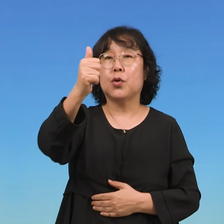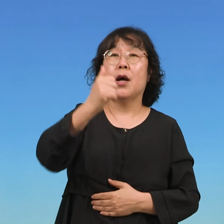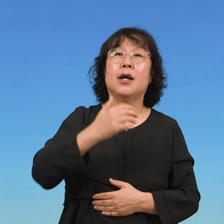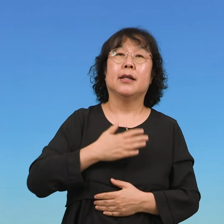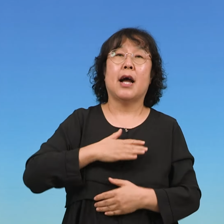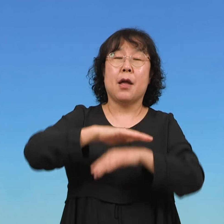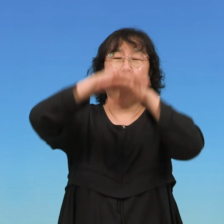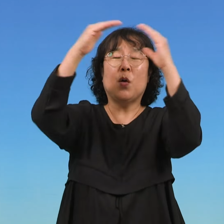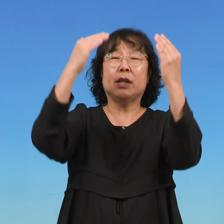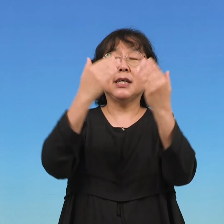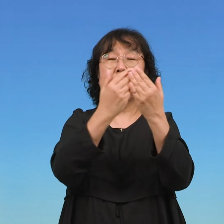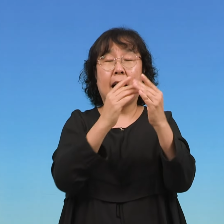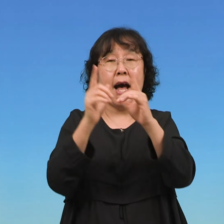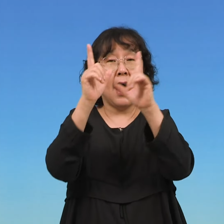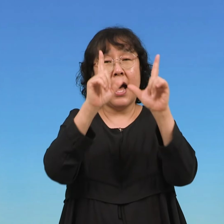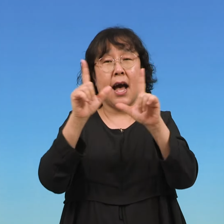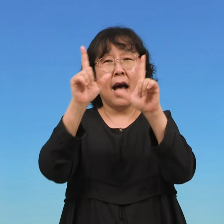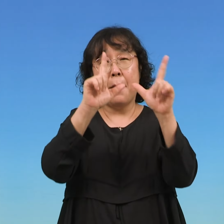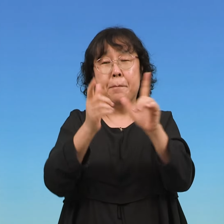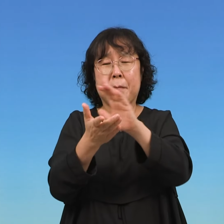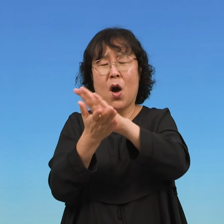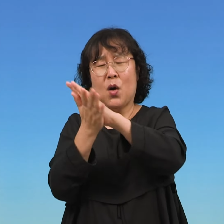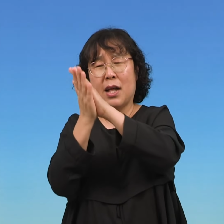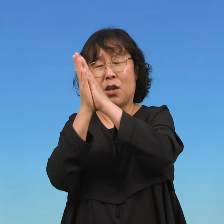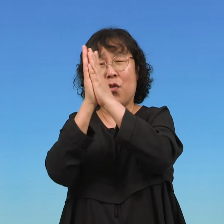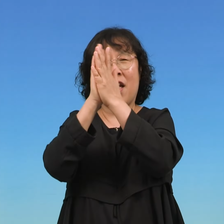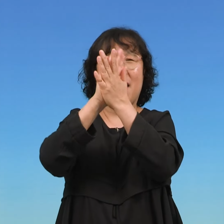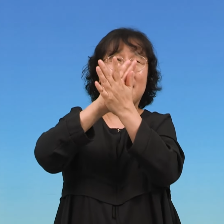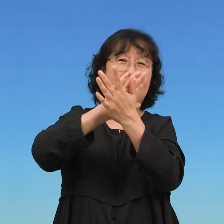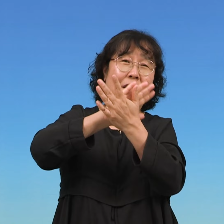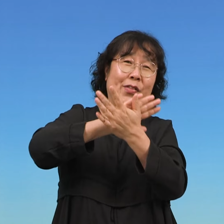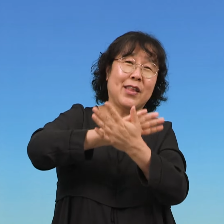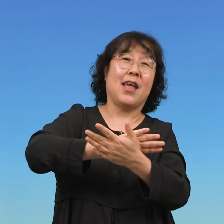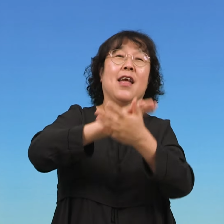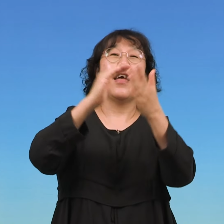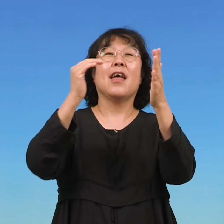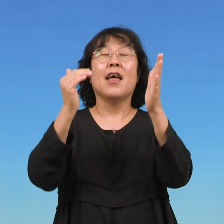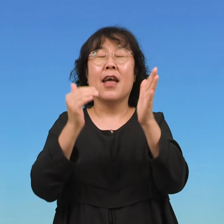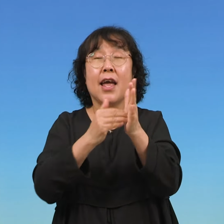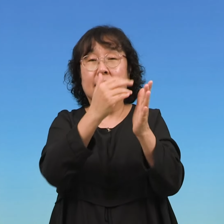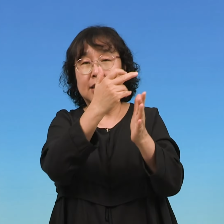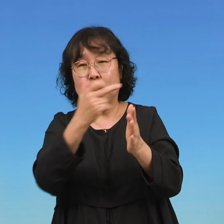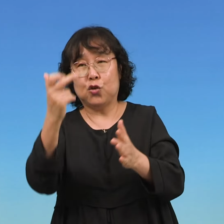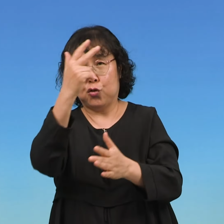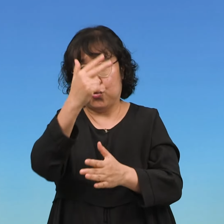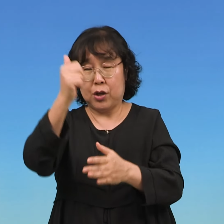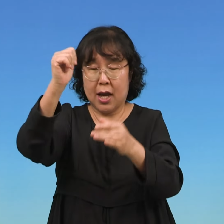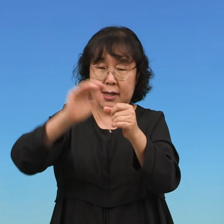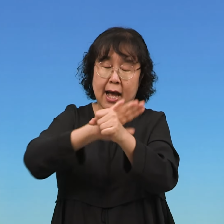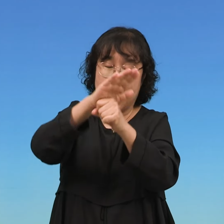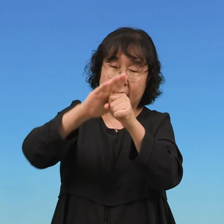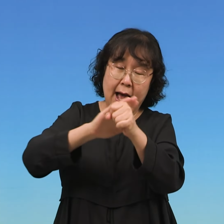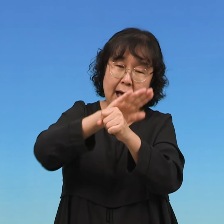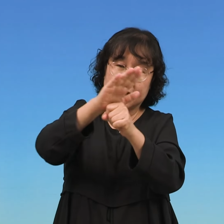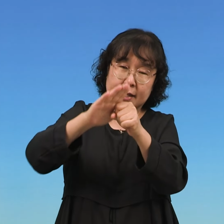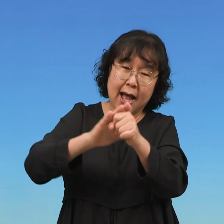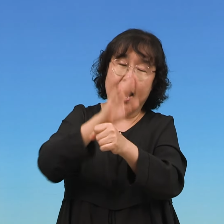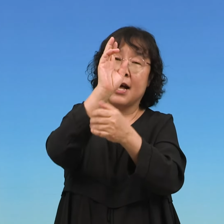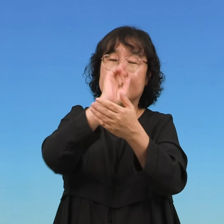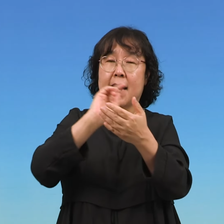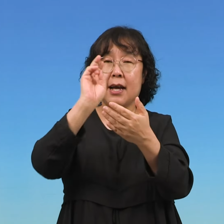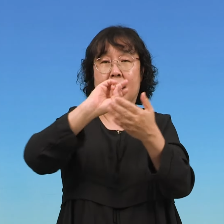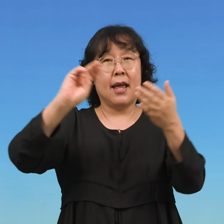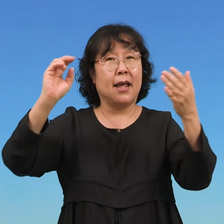대신 나의 모든 삶 나의 모든 삶 변화되어 크신 주의 사랑